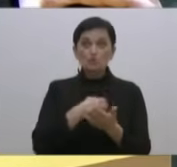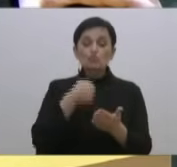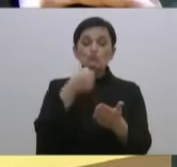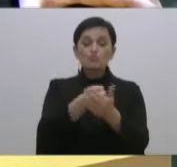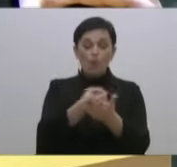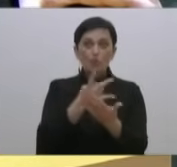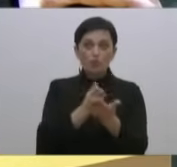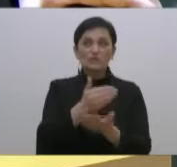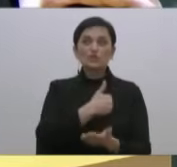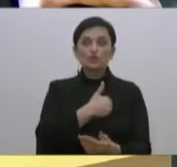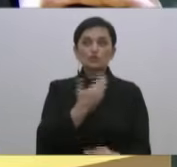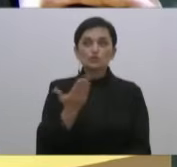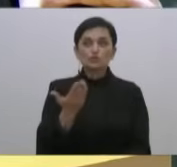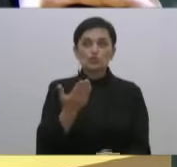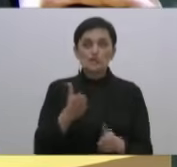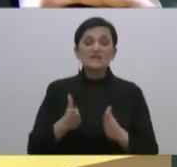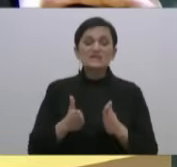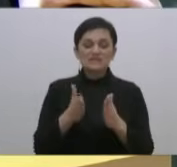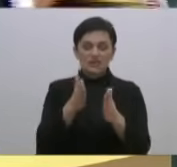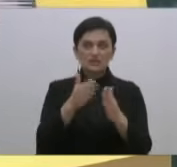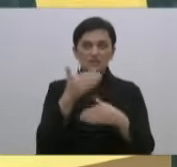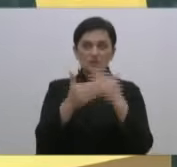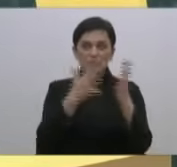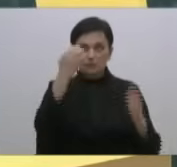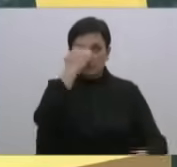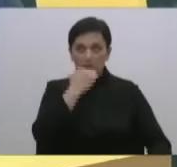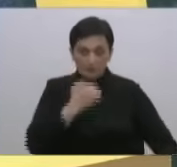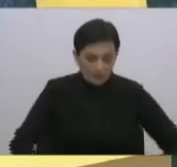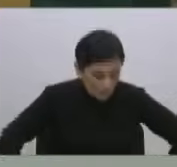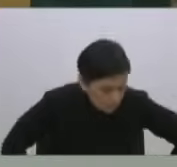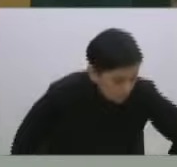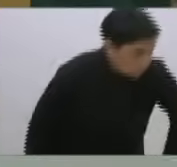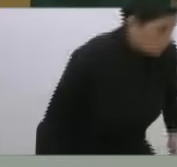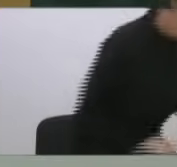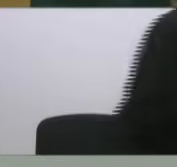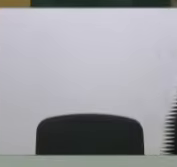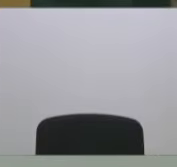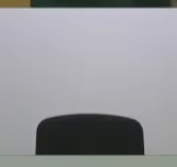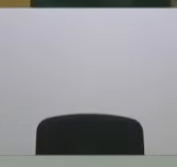ბოლომდეა მისაყვანი და გისურვებთ ამ გზაზე წარმატებას. დიდი მადლობა.